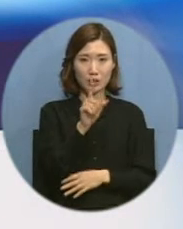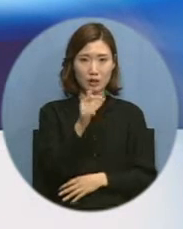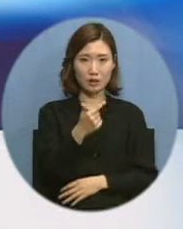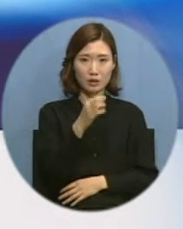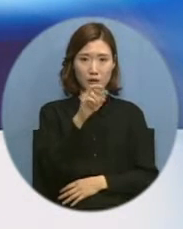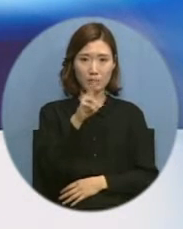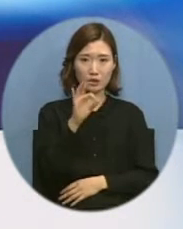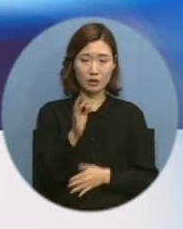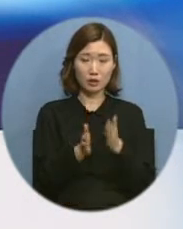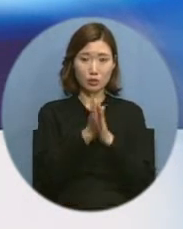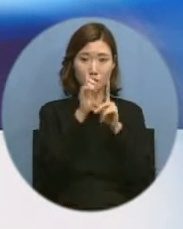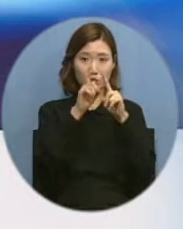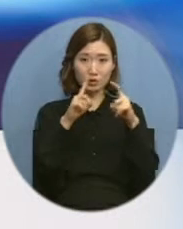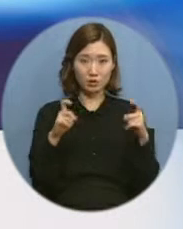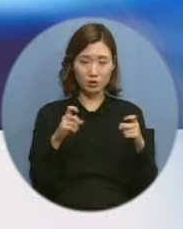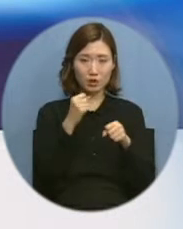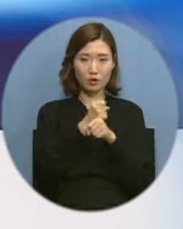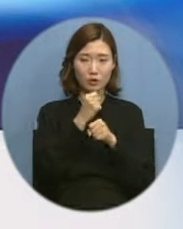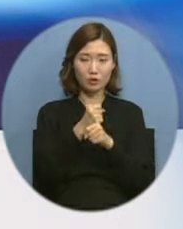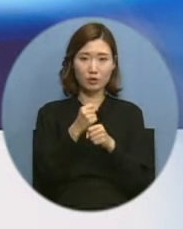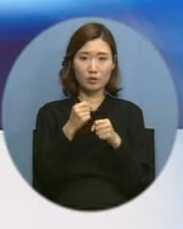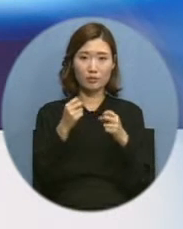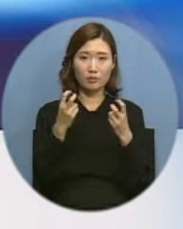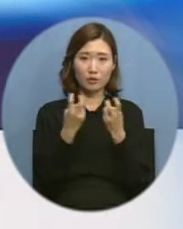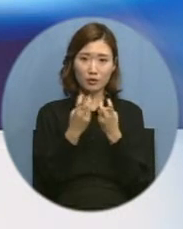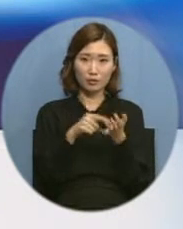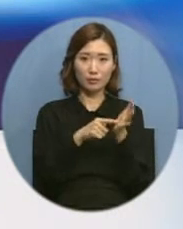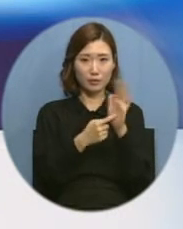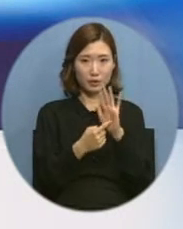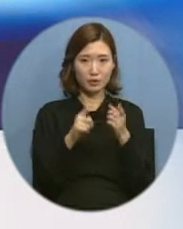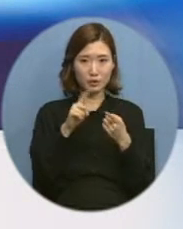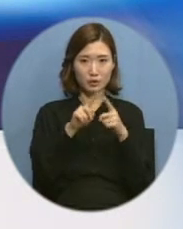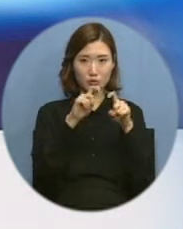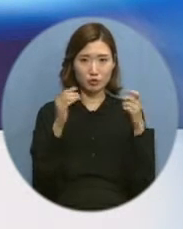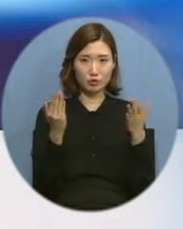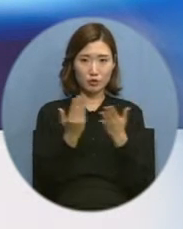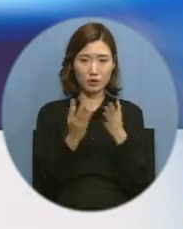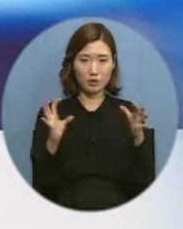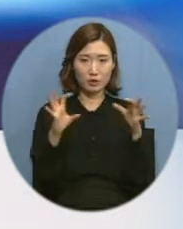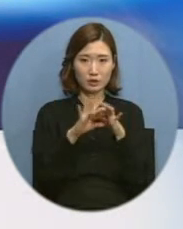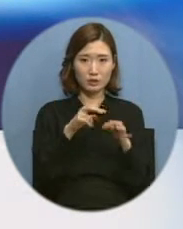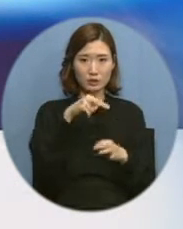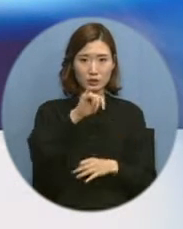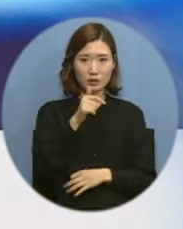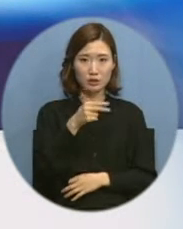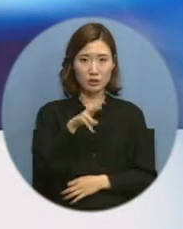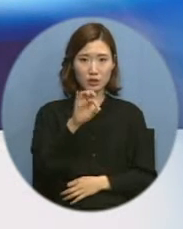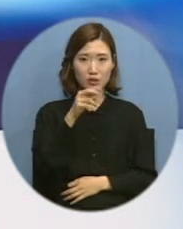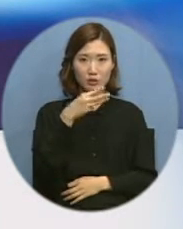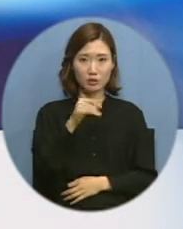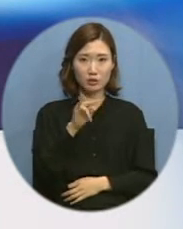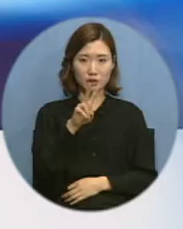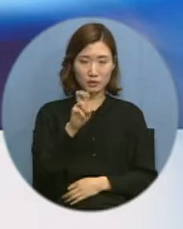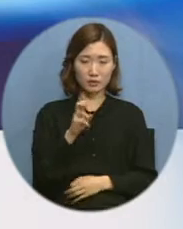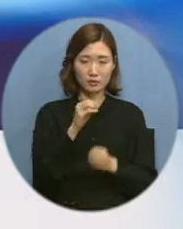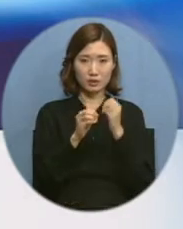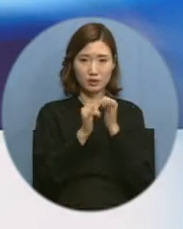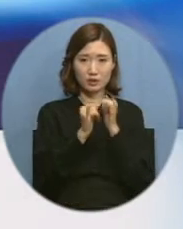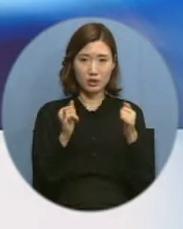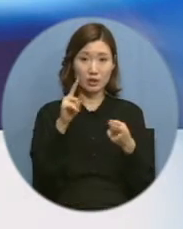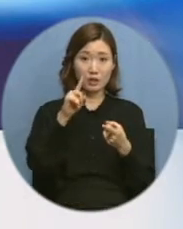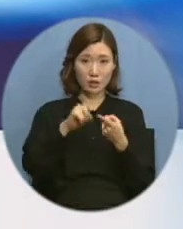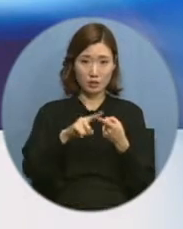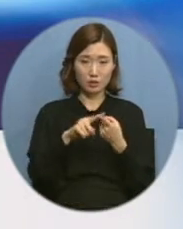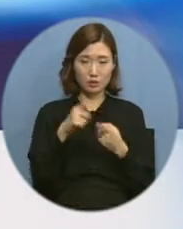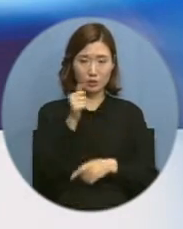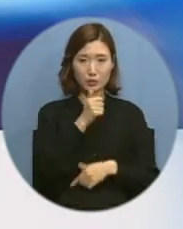한양도성을 작가들은 어떻게 표현했을까요? 이와 함께 성북구와 인연이 깊은 신경림 시인의 발자취가 녹아있는 전시회를 박용